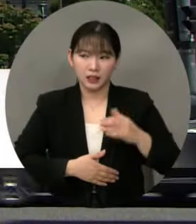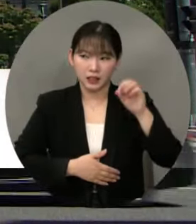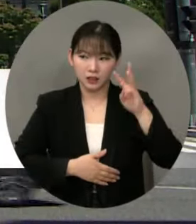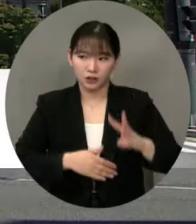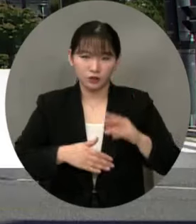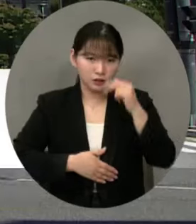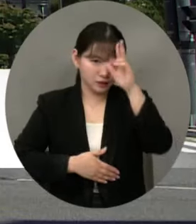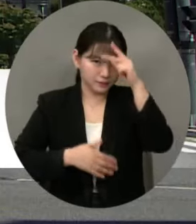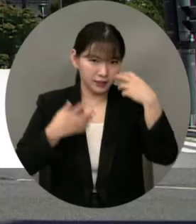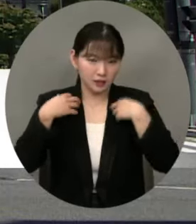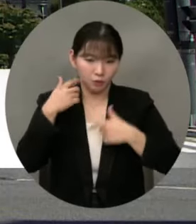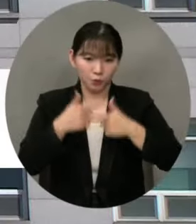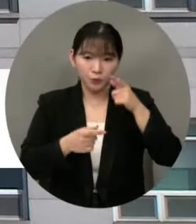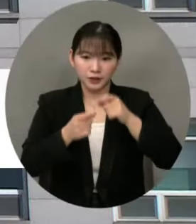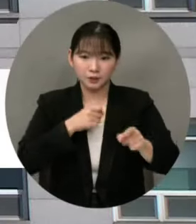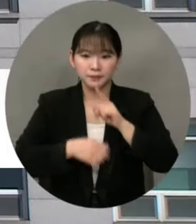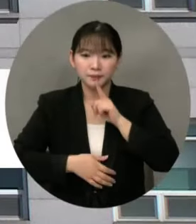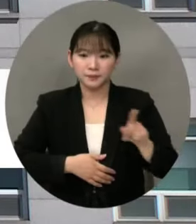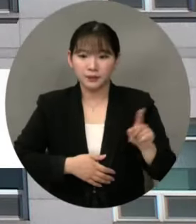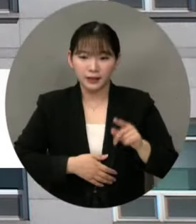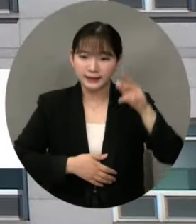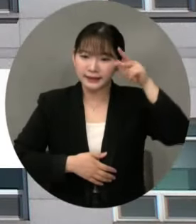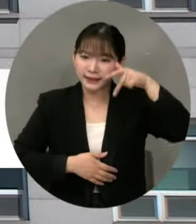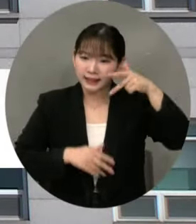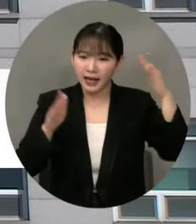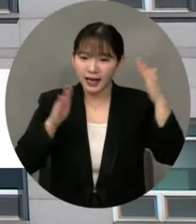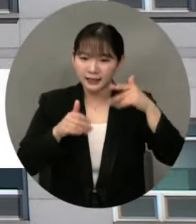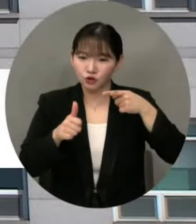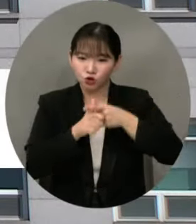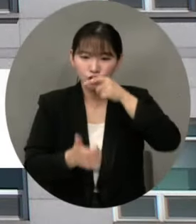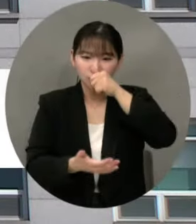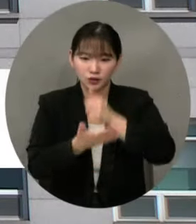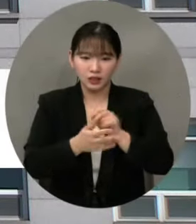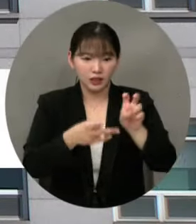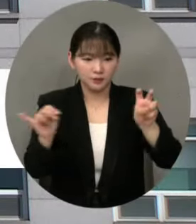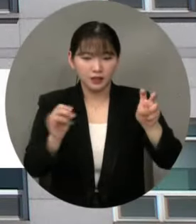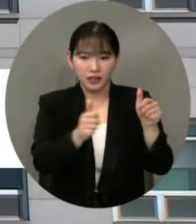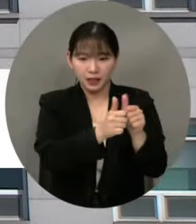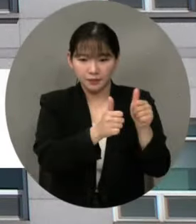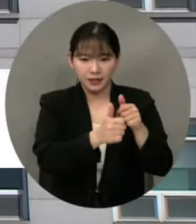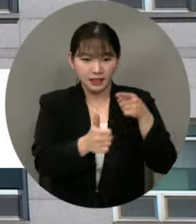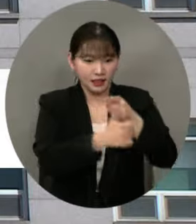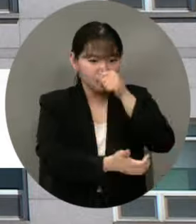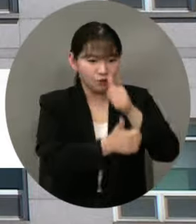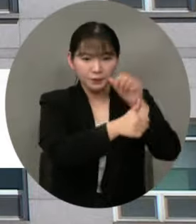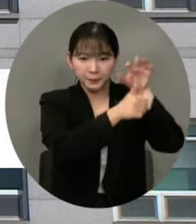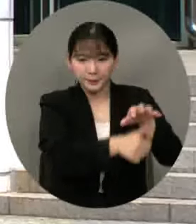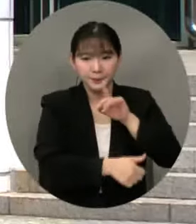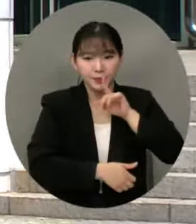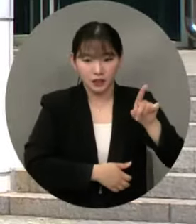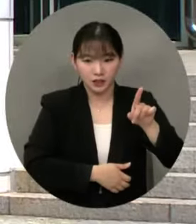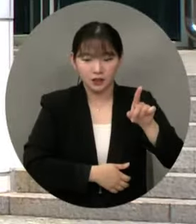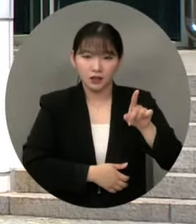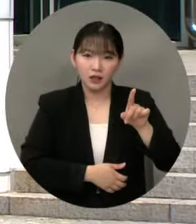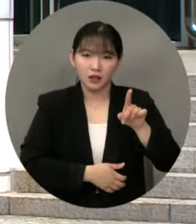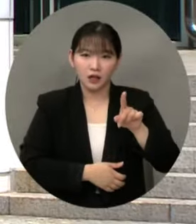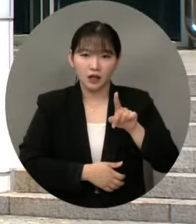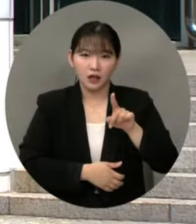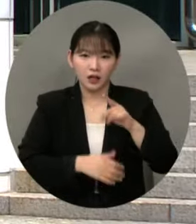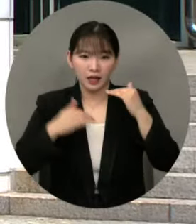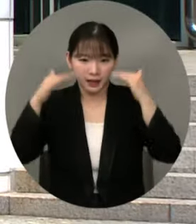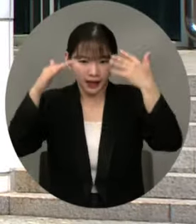광주지방 검찰청 목포 지청은 지적장애 학생을 살해한 혐의로 20대 남성을 살인죄로 구속 기소한데 이어